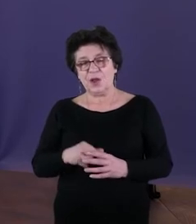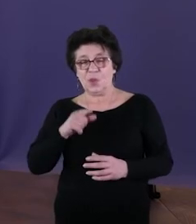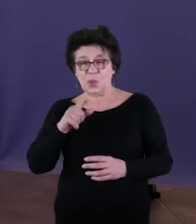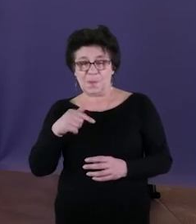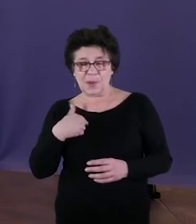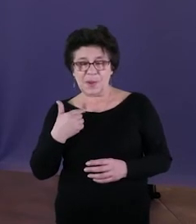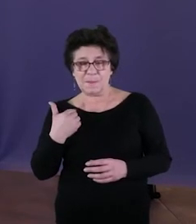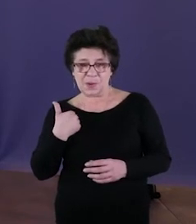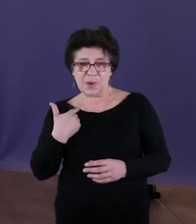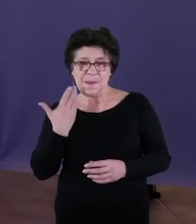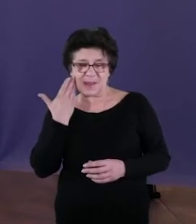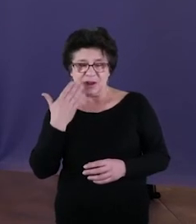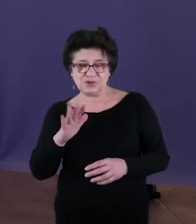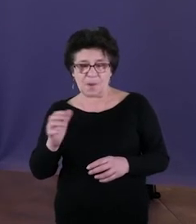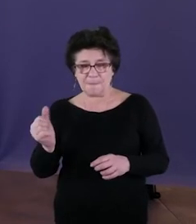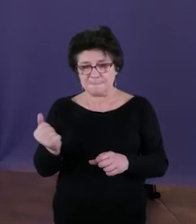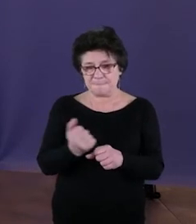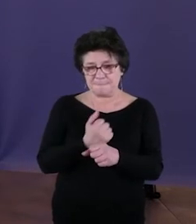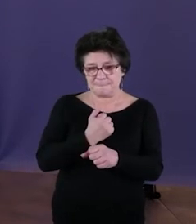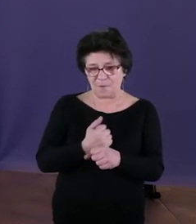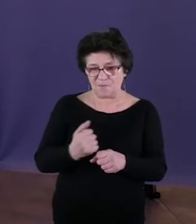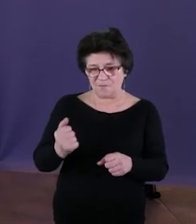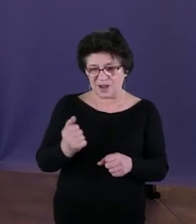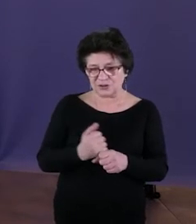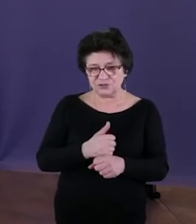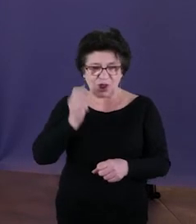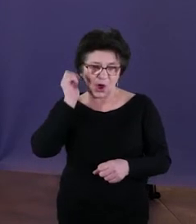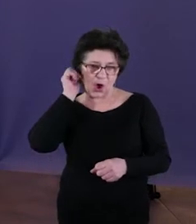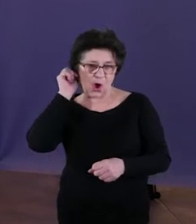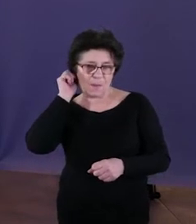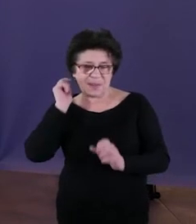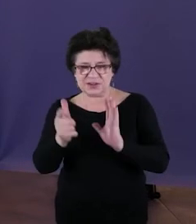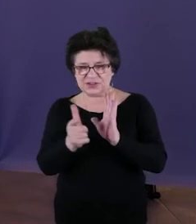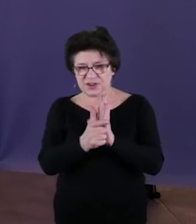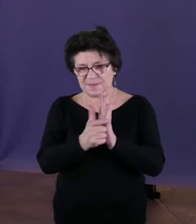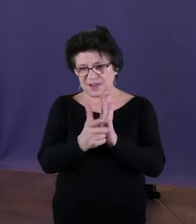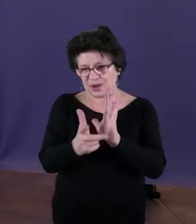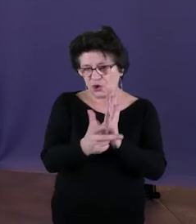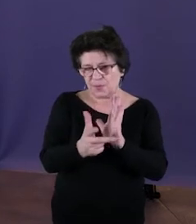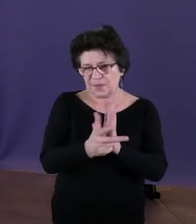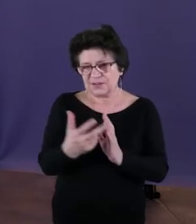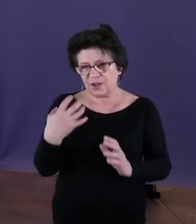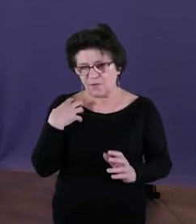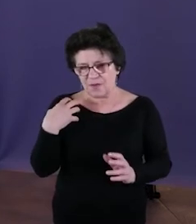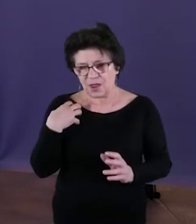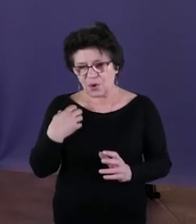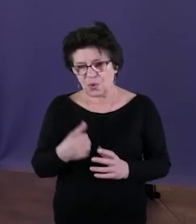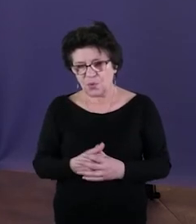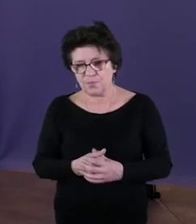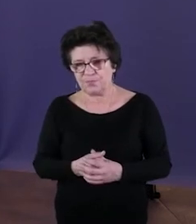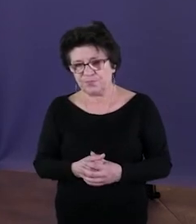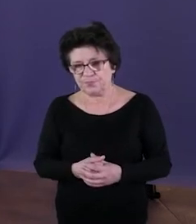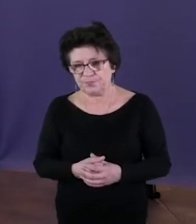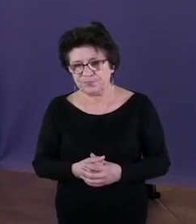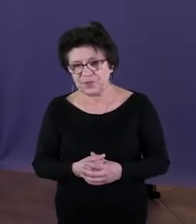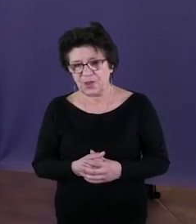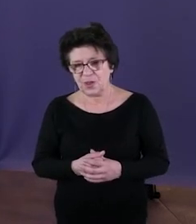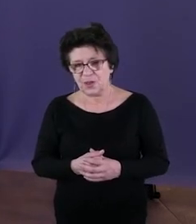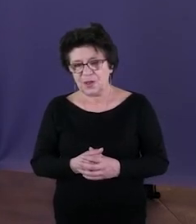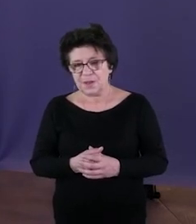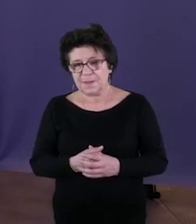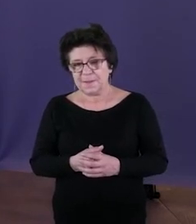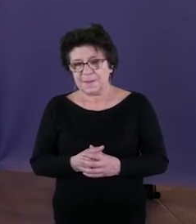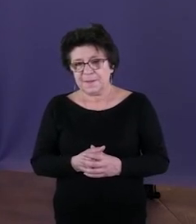damy Polski z 17 18 wieku właściwie 18 najważniejsze